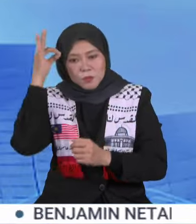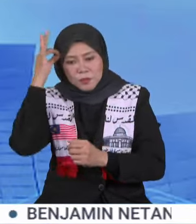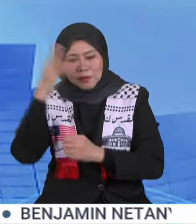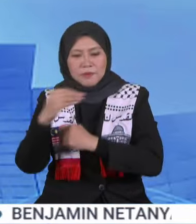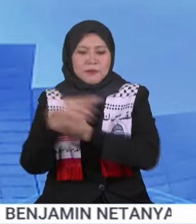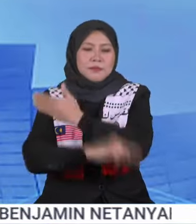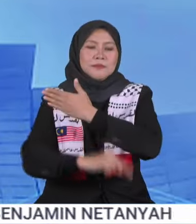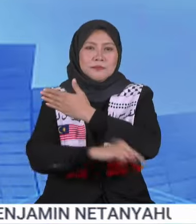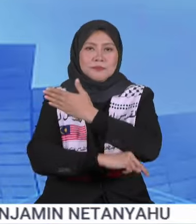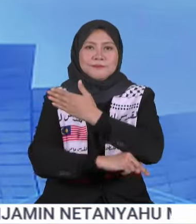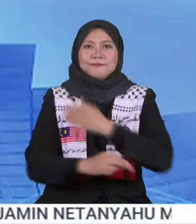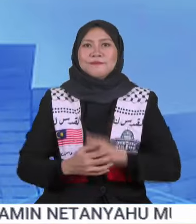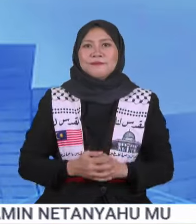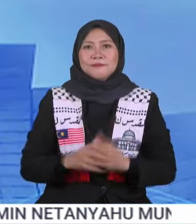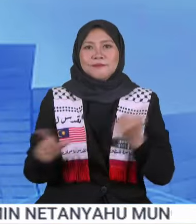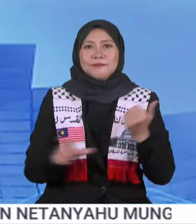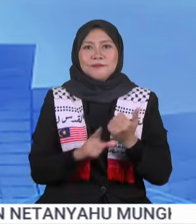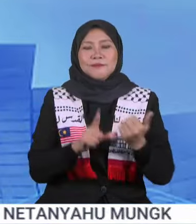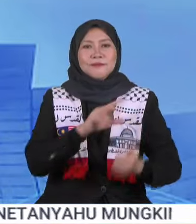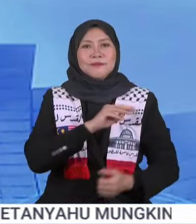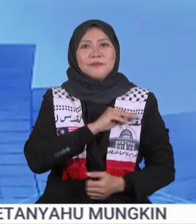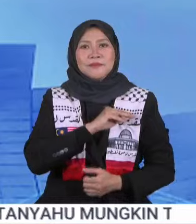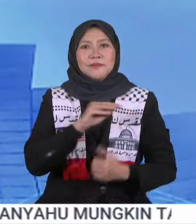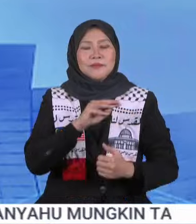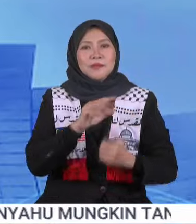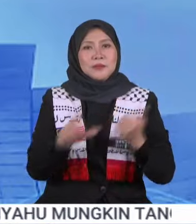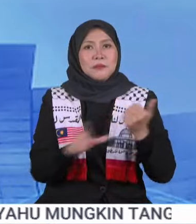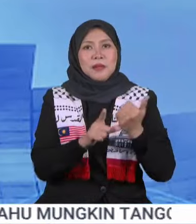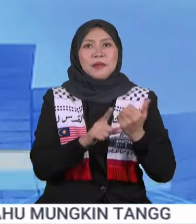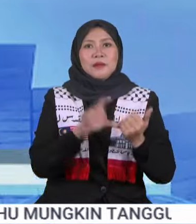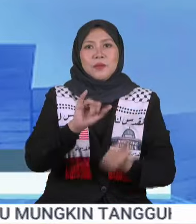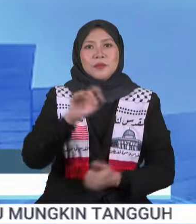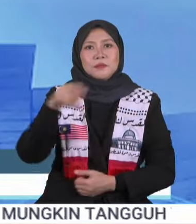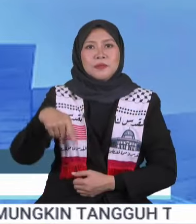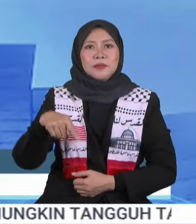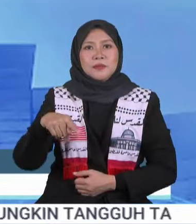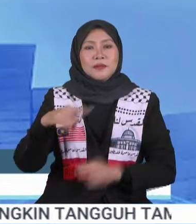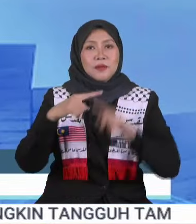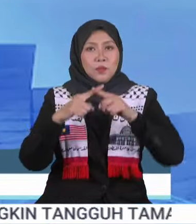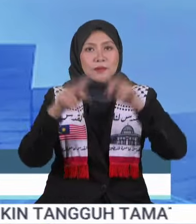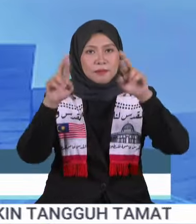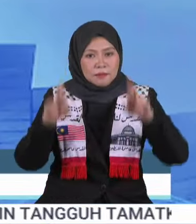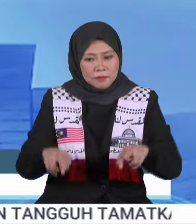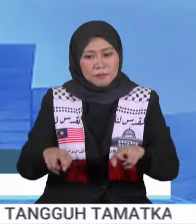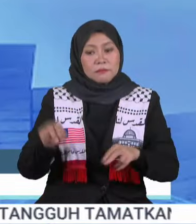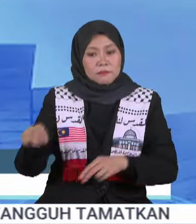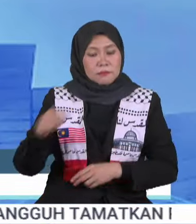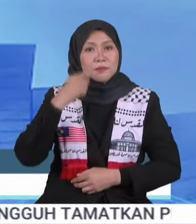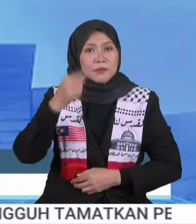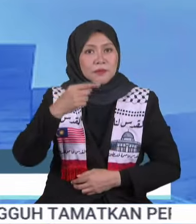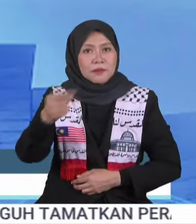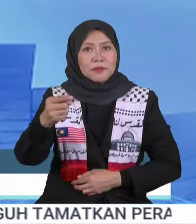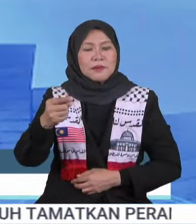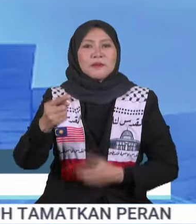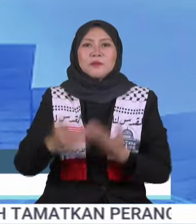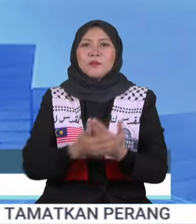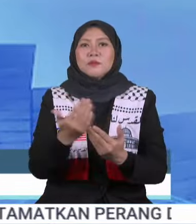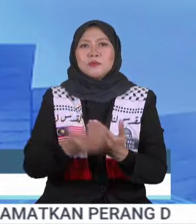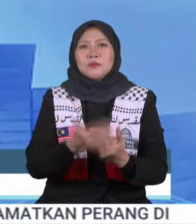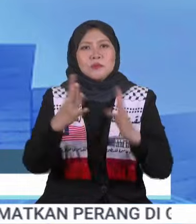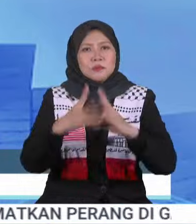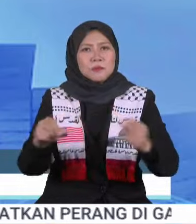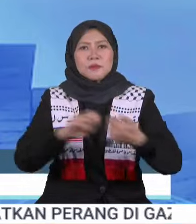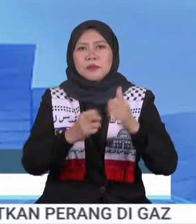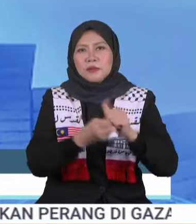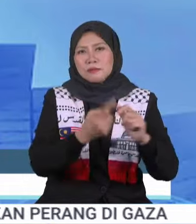Persekutuan dan Negeri. Timbalan yang di-Pertua Dewan Rakyat, Dato' Ramli Mohamad Noor berkata, perkara tersebut memudahkan